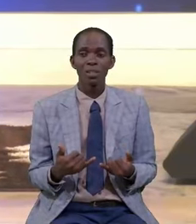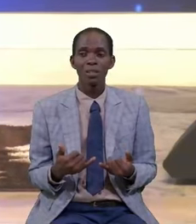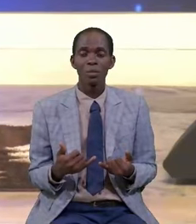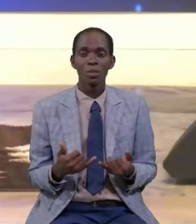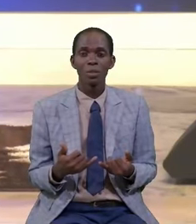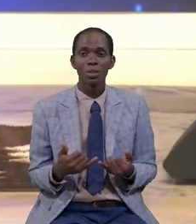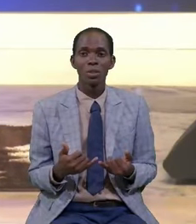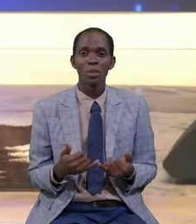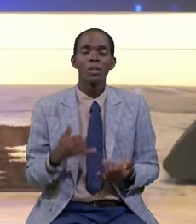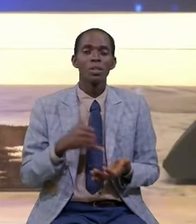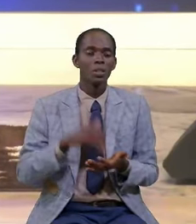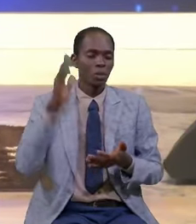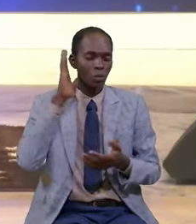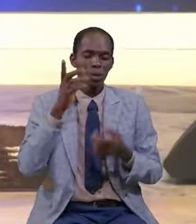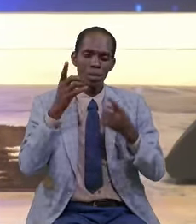Cela va s'accomplir.